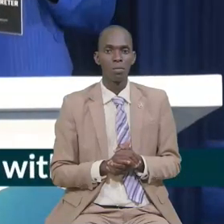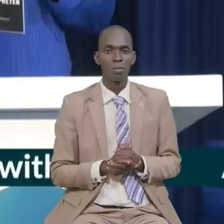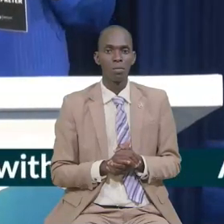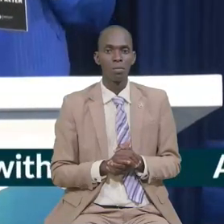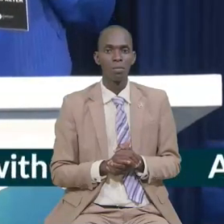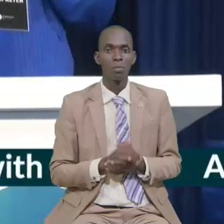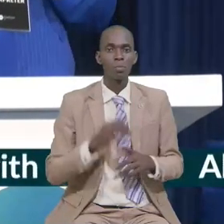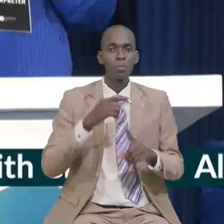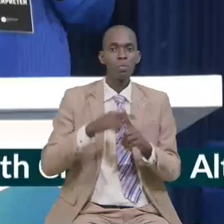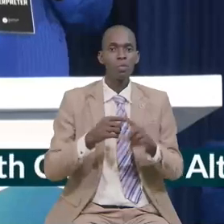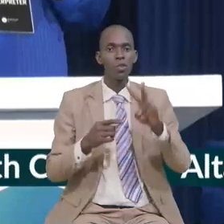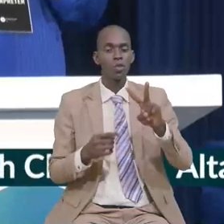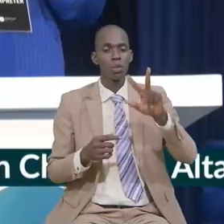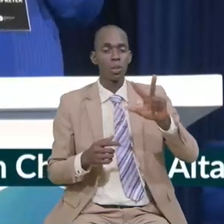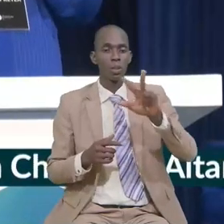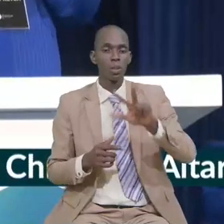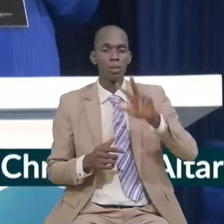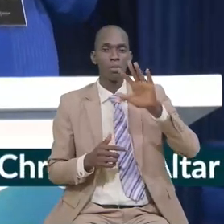Le numéro est plus